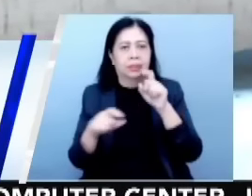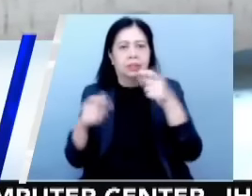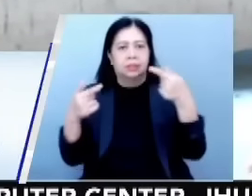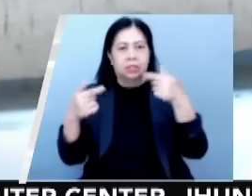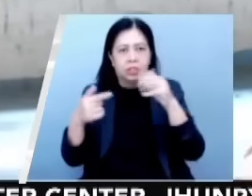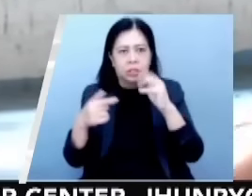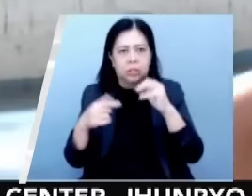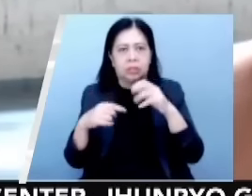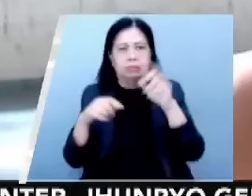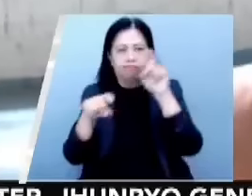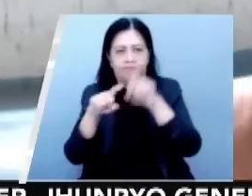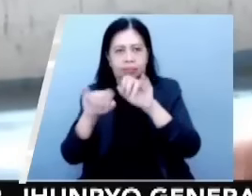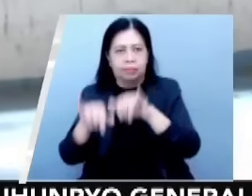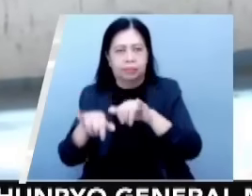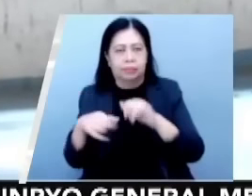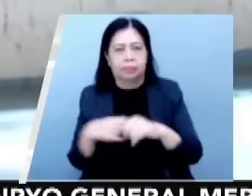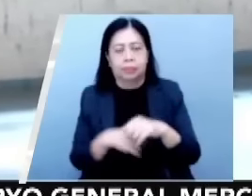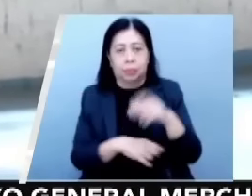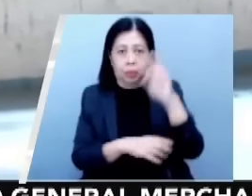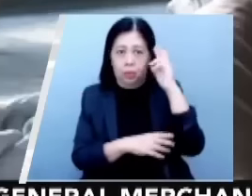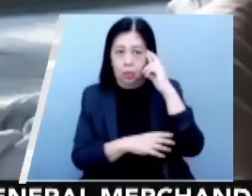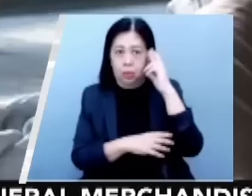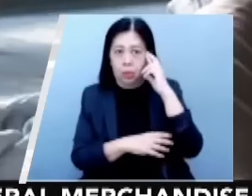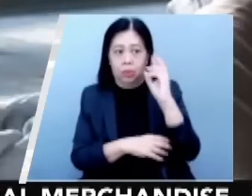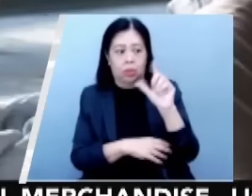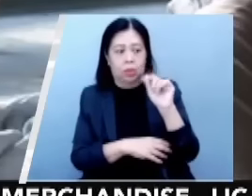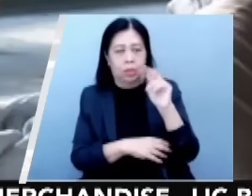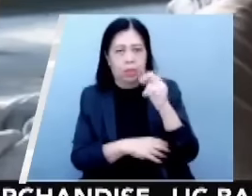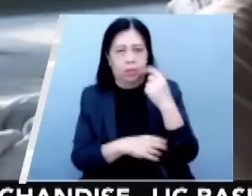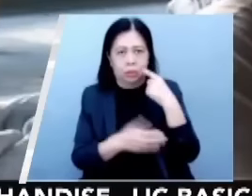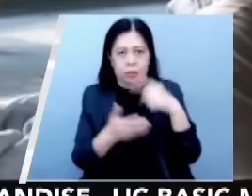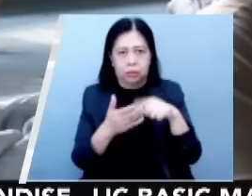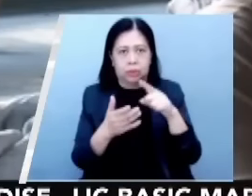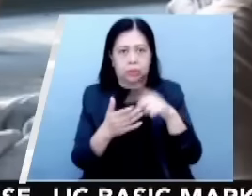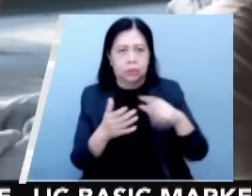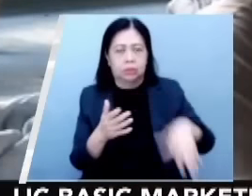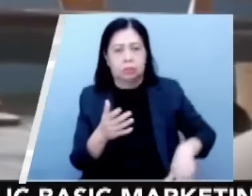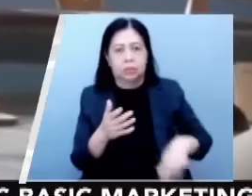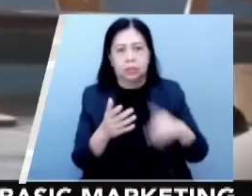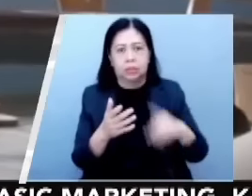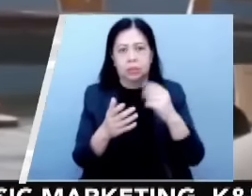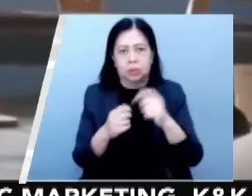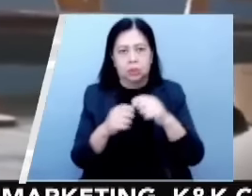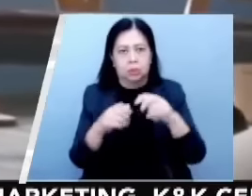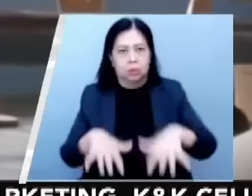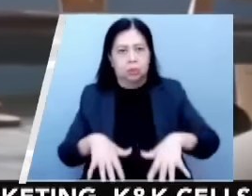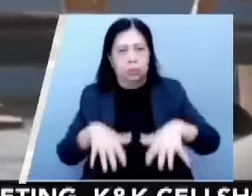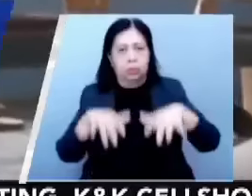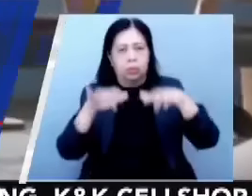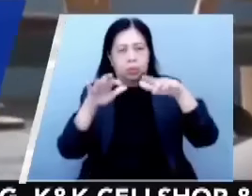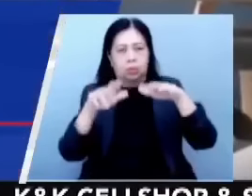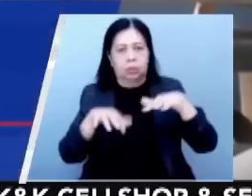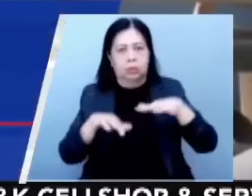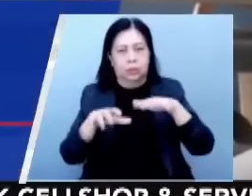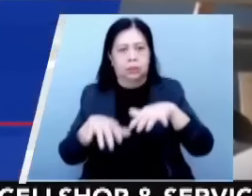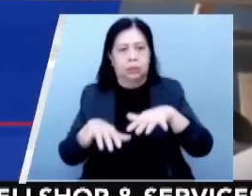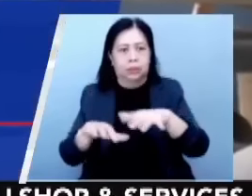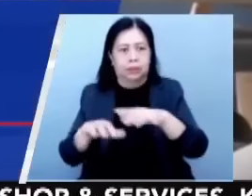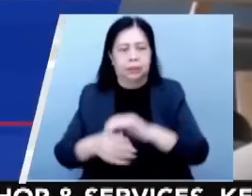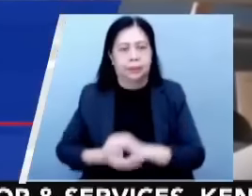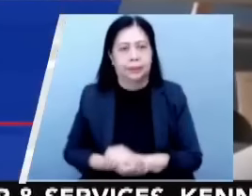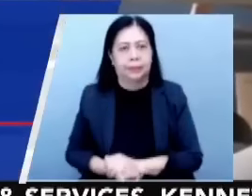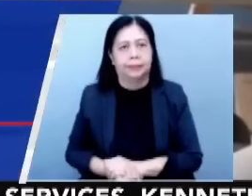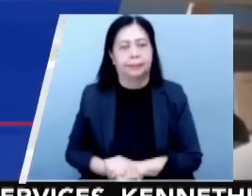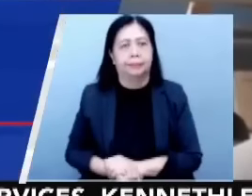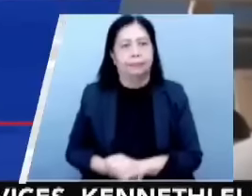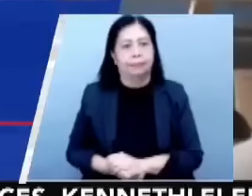Rolando, siniguro na ligtas ang kanyang mga alagang aso matapos umapaw ang tubig sa sapa. Aliso kayo si Roy. Nga inani